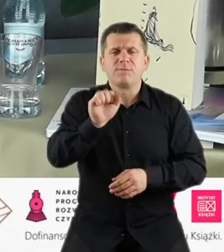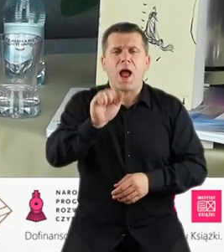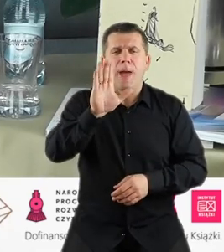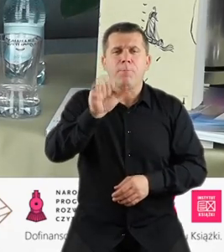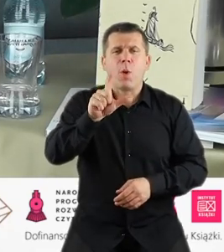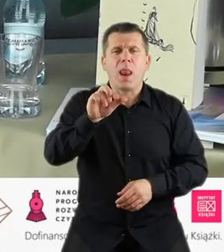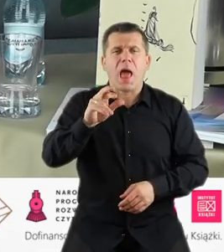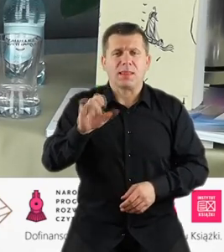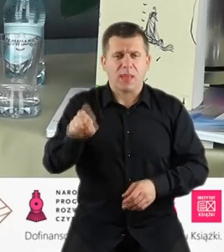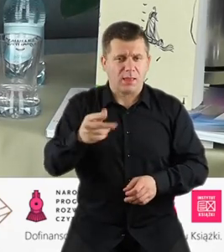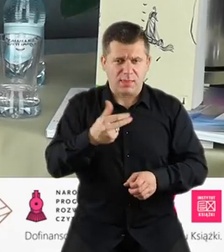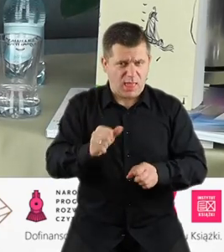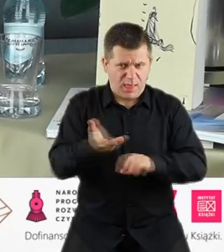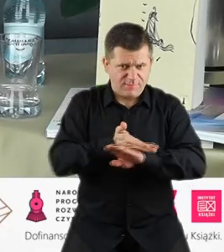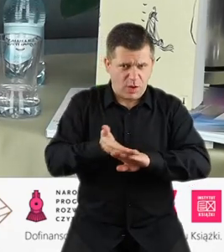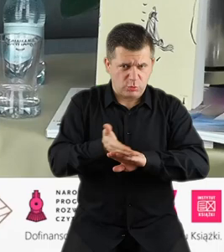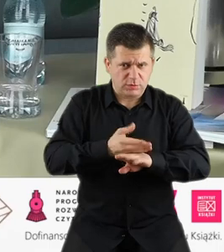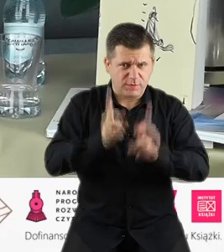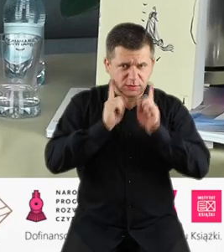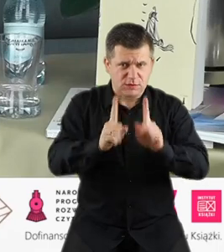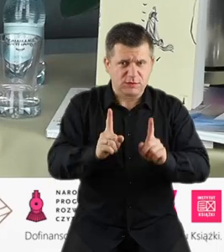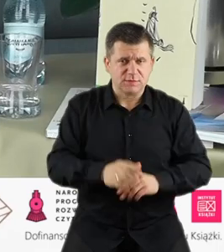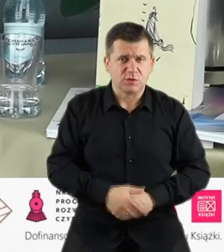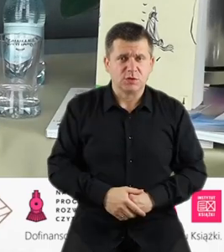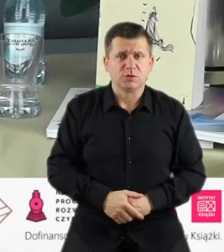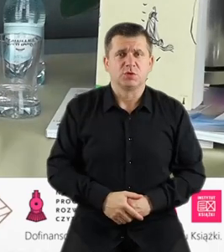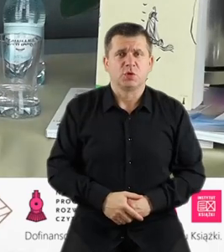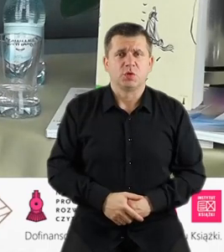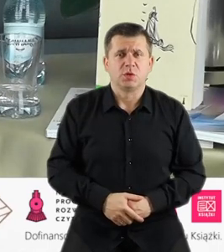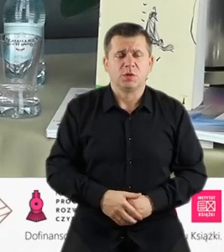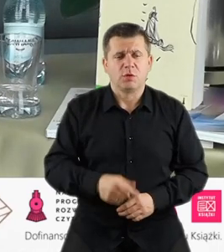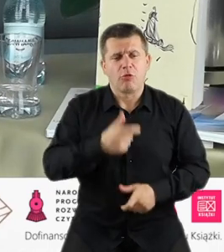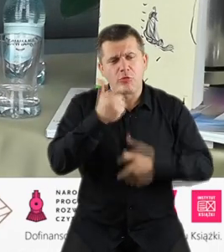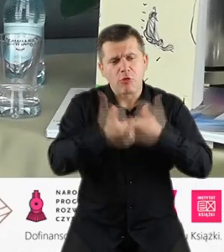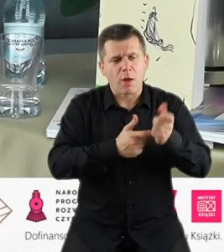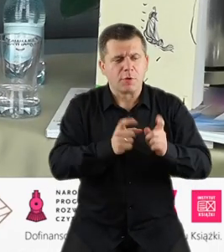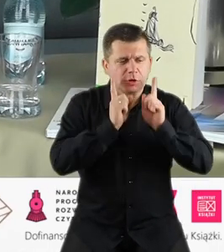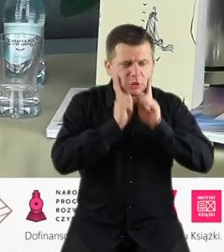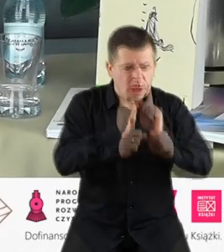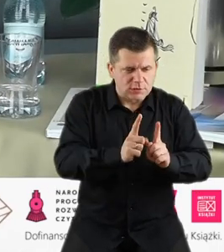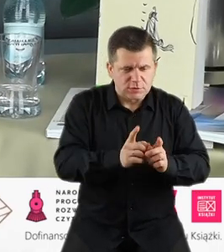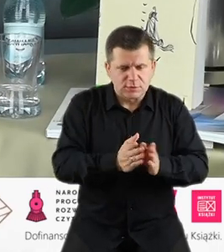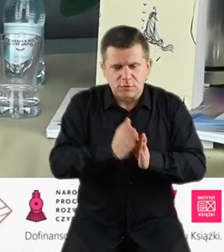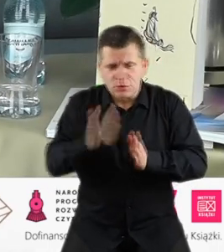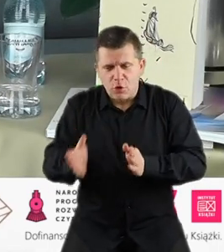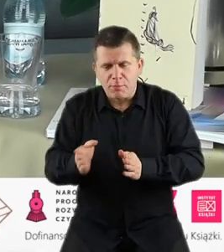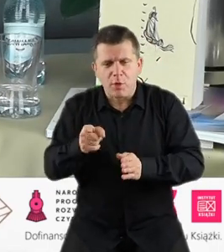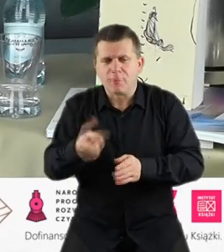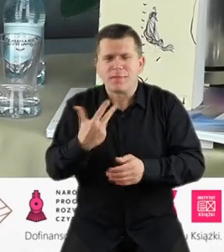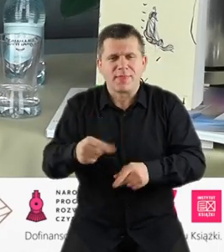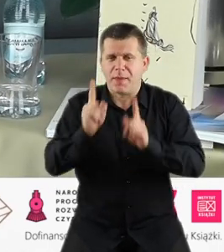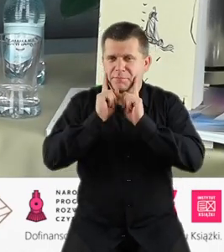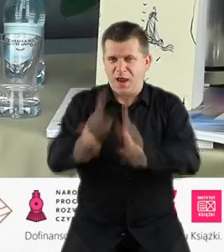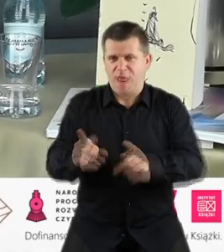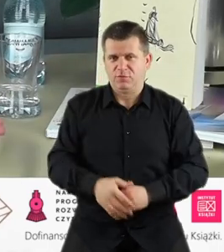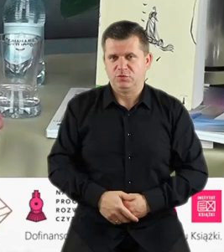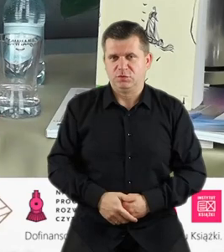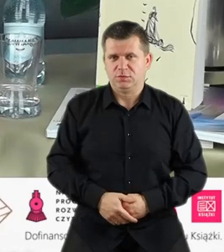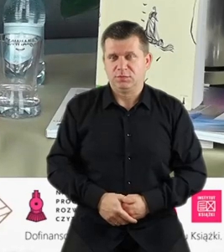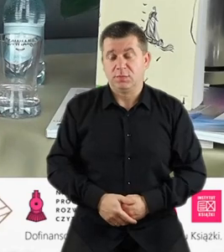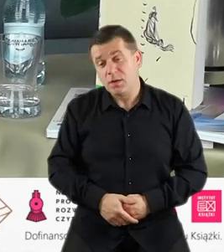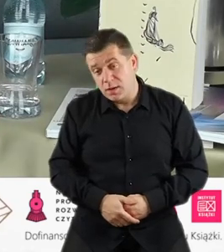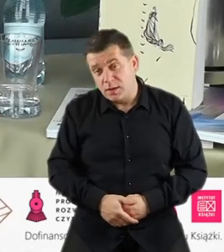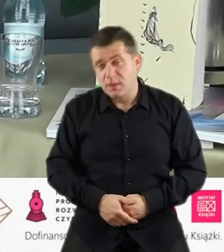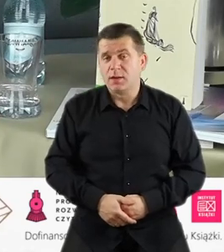fabularna nie jest fałszowaniem rzeczywistości? Tworzeniem rzeczywistości obok rzeczywistości nieprawdziwej, a